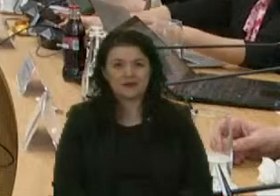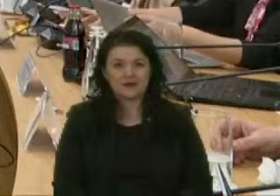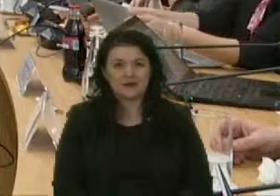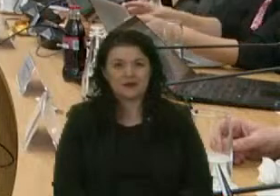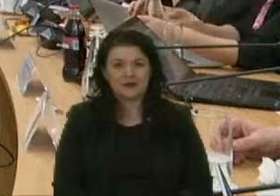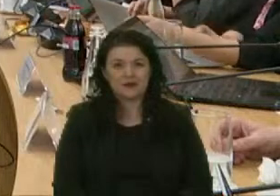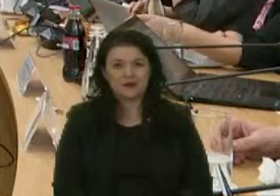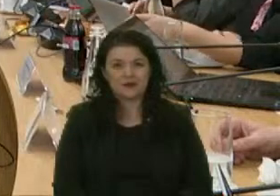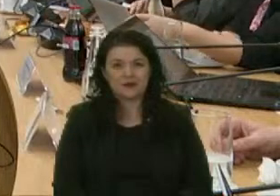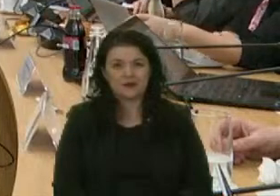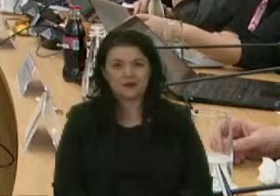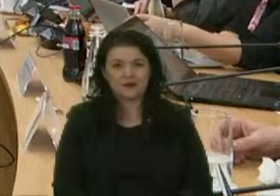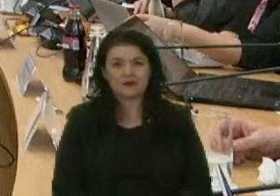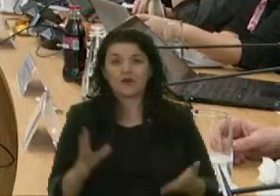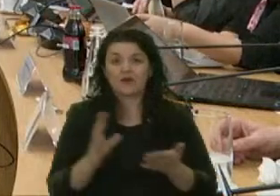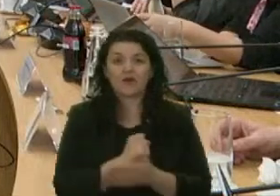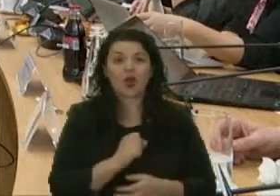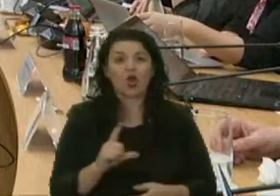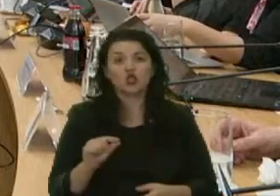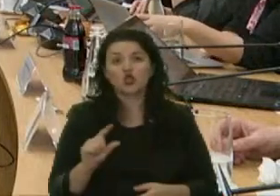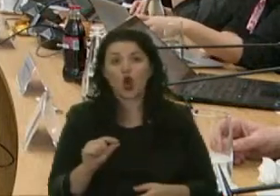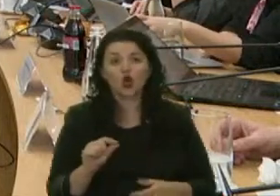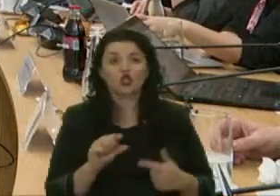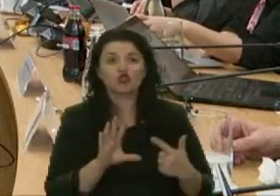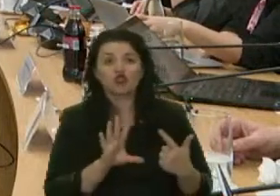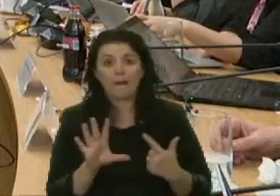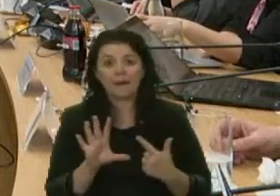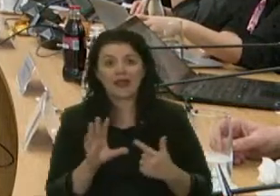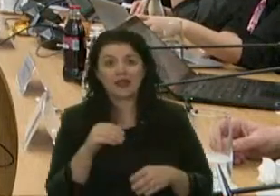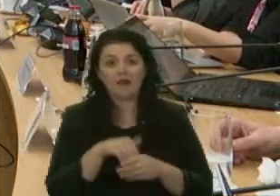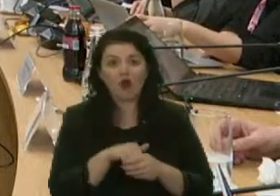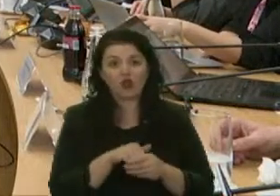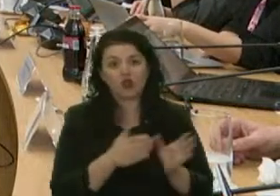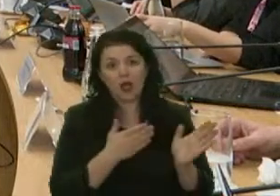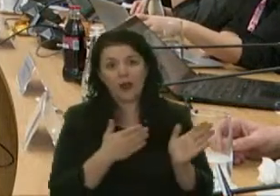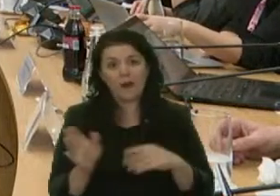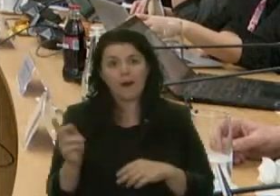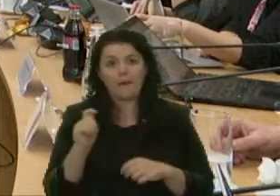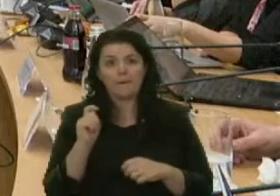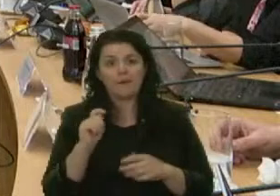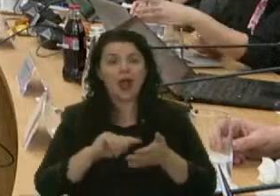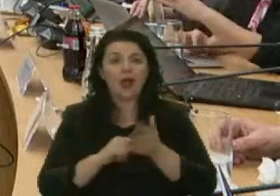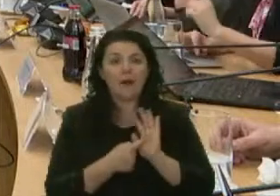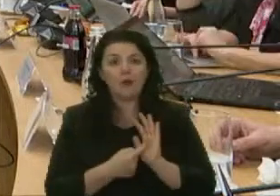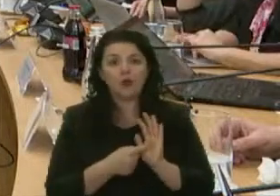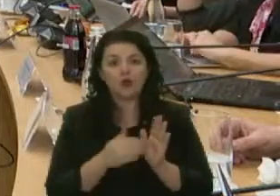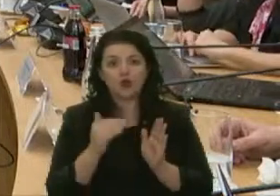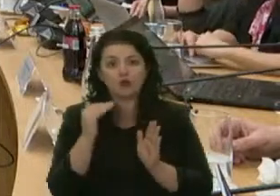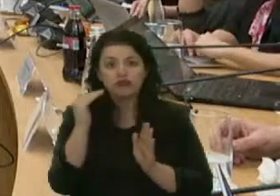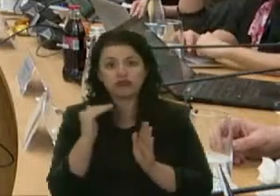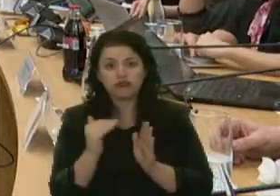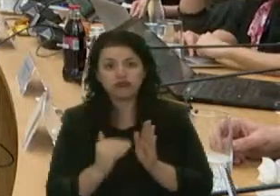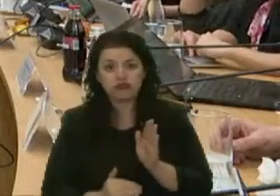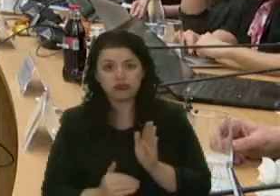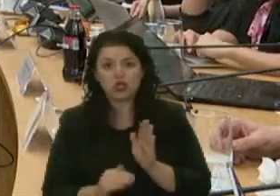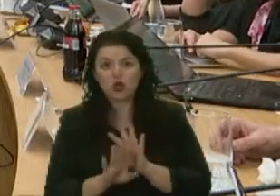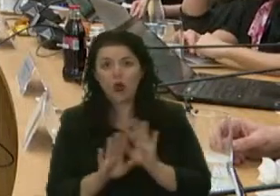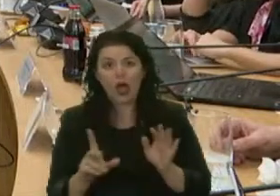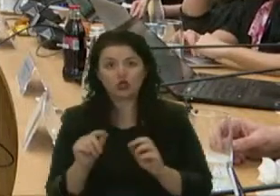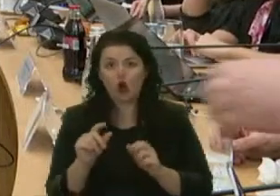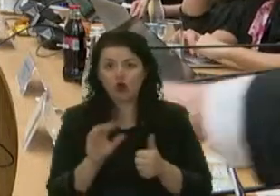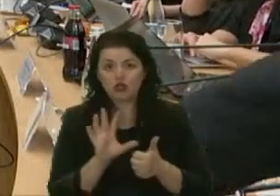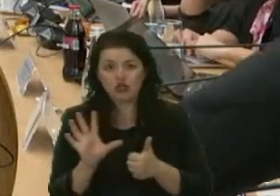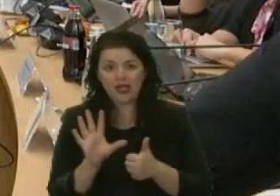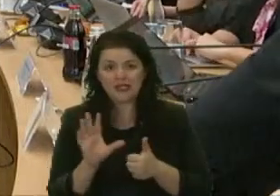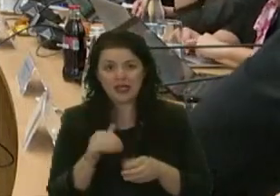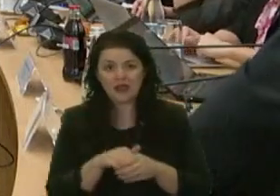17 Proiectul a trecut cu 20 de voturi de la punctul 18 cvorumul de ședință este de 26 proiect de hotărâre